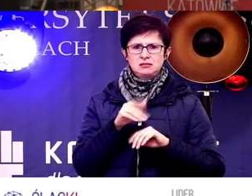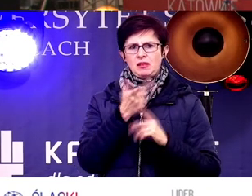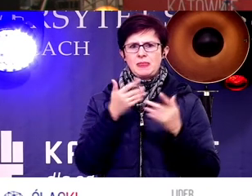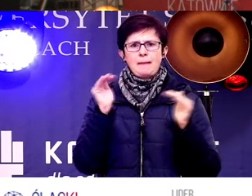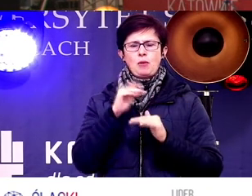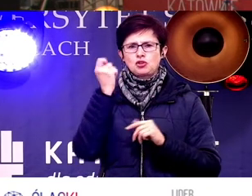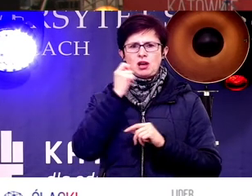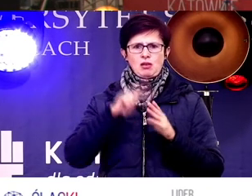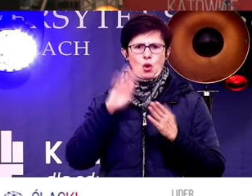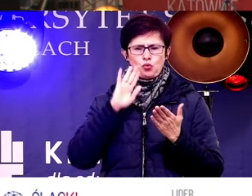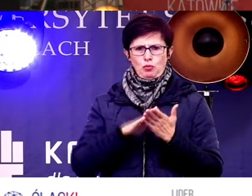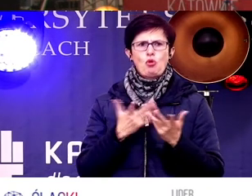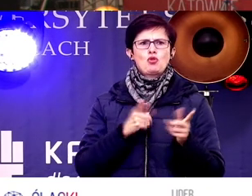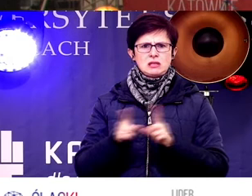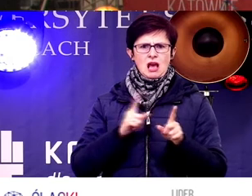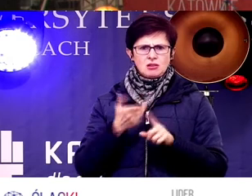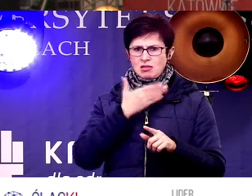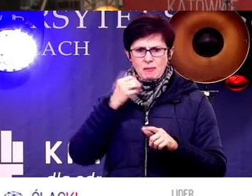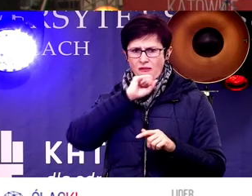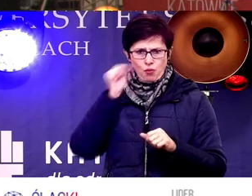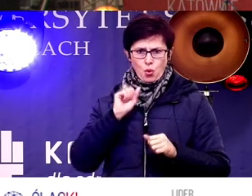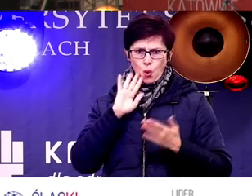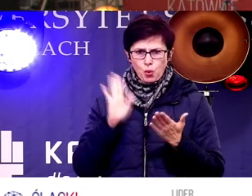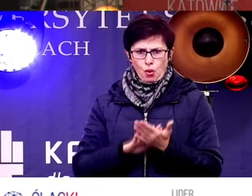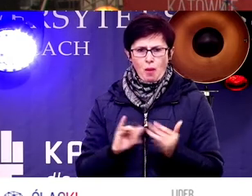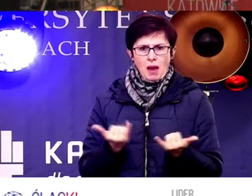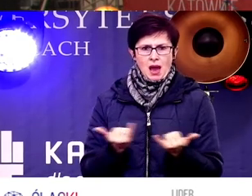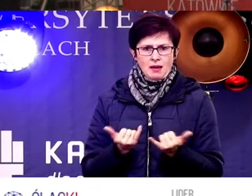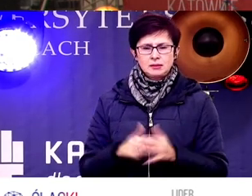urlop. Czy dyplomaci zatem nie mają urlopu w ogóle w trakcie wykonywania swojej funkcji?